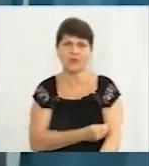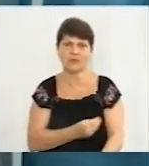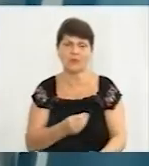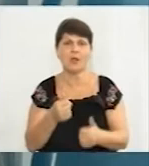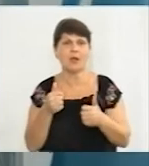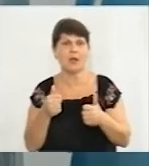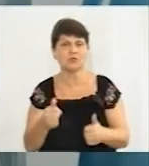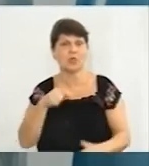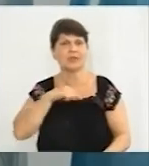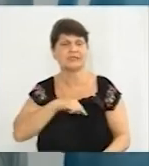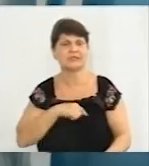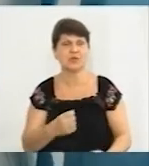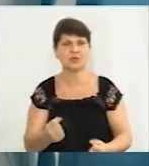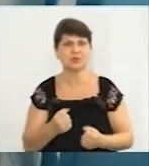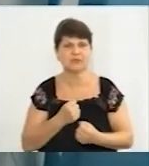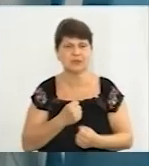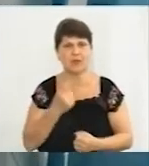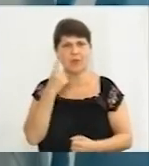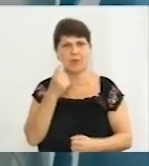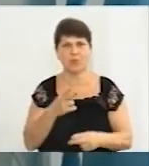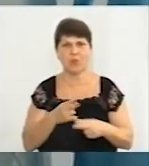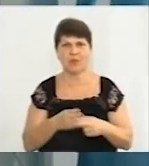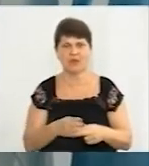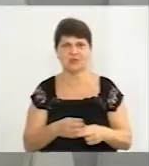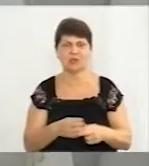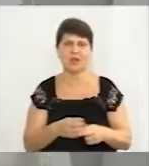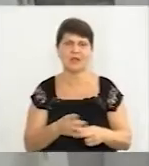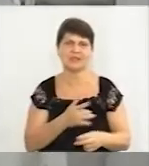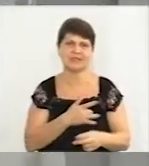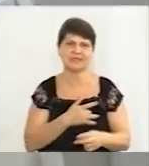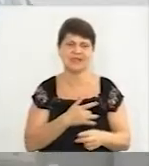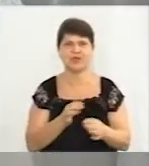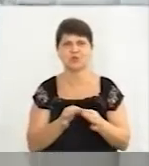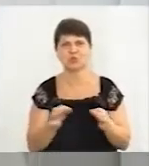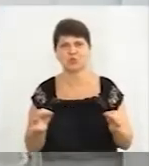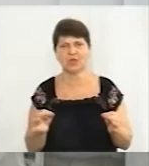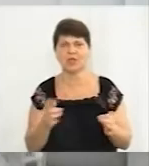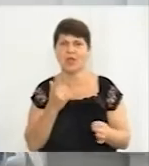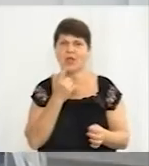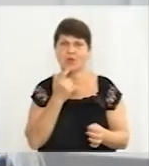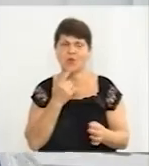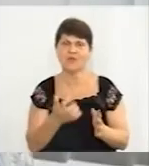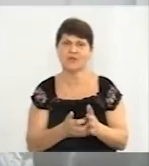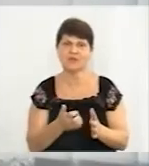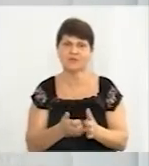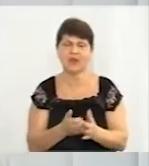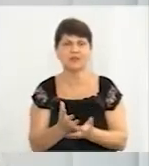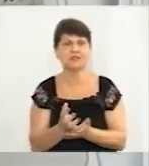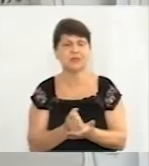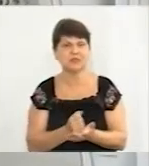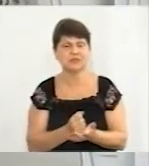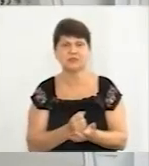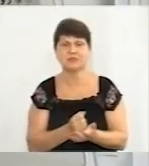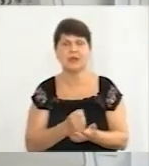та попереджує серцево-судинні захворювання. Розповідає, крові не вистачає завжди, втім і запастися нею не вийде, бо термін